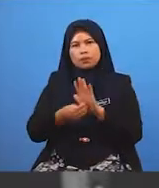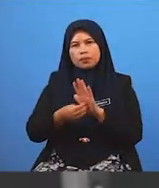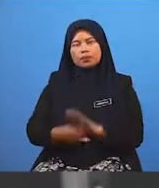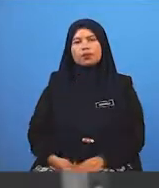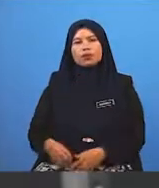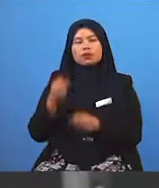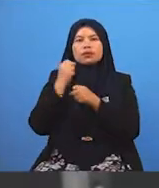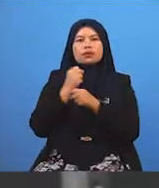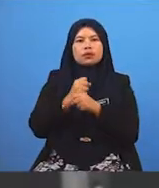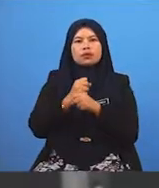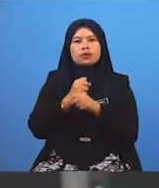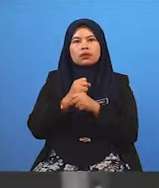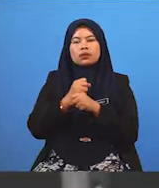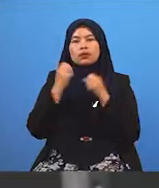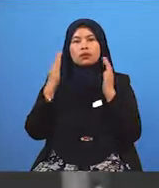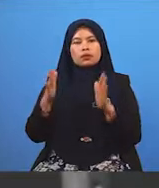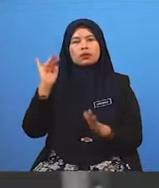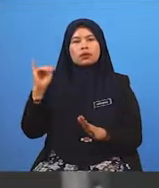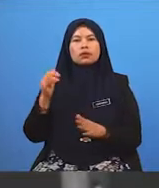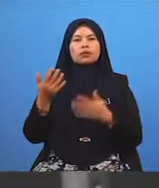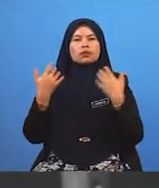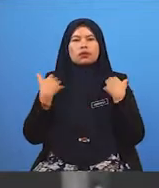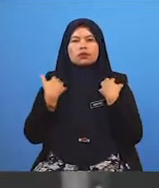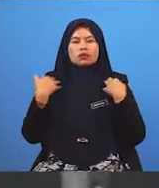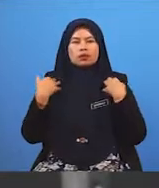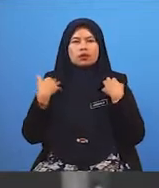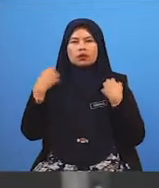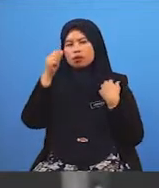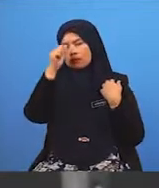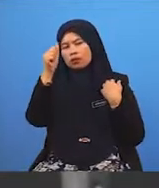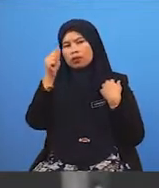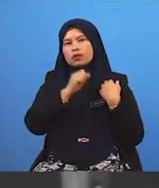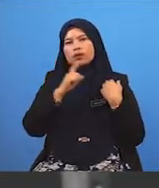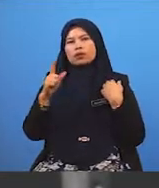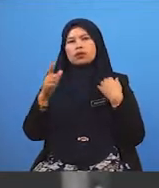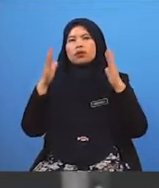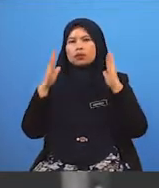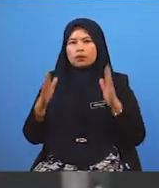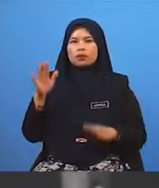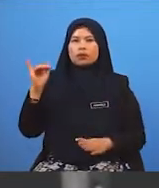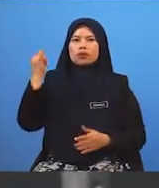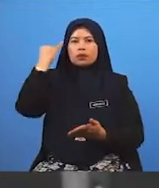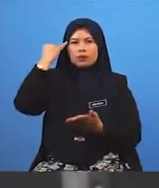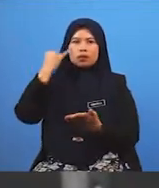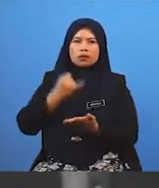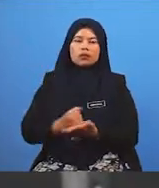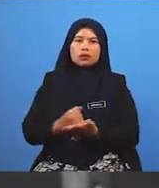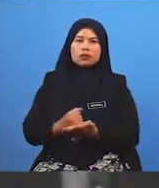Maksudnya, sesungguhnya orang yang takutkan Allah ialah orang yang berilmu.